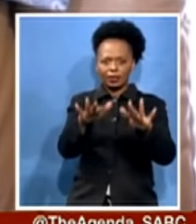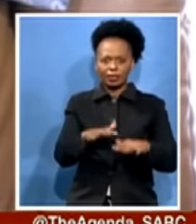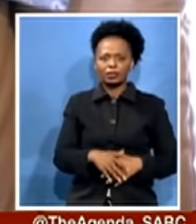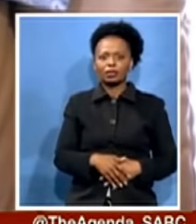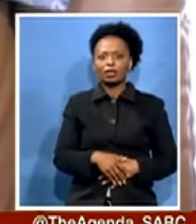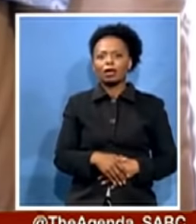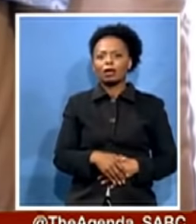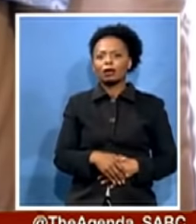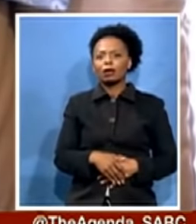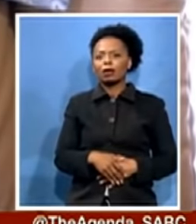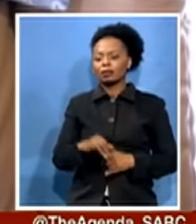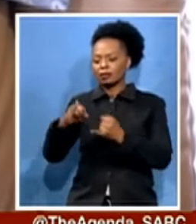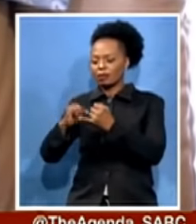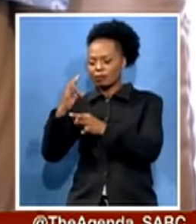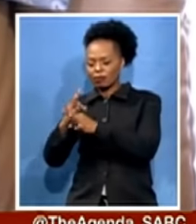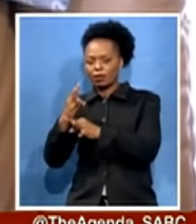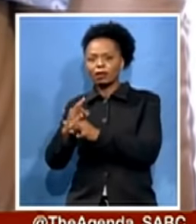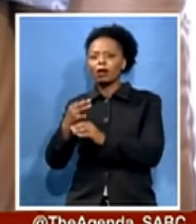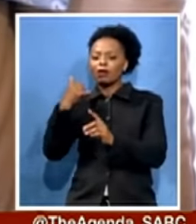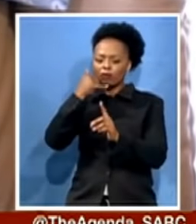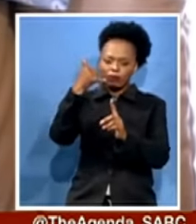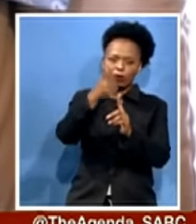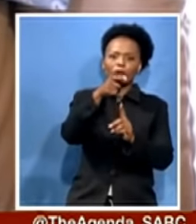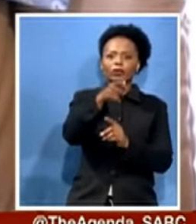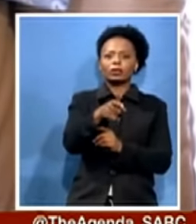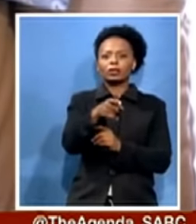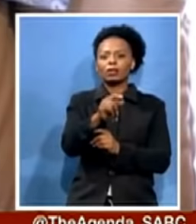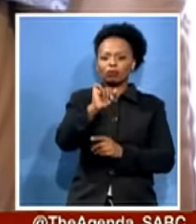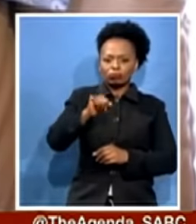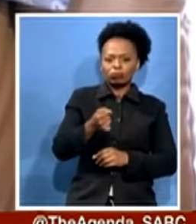ukuthi kunjalo, ucelwe uyena lo ukuthi